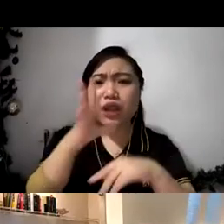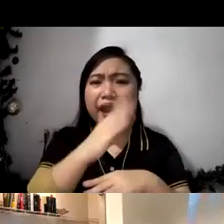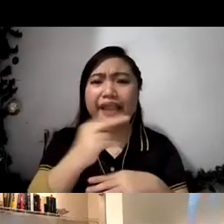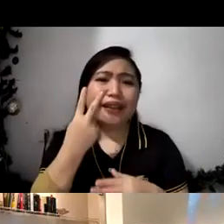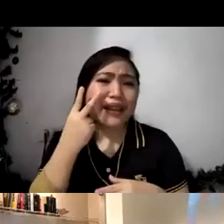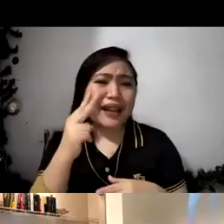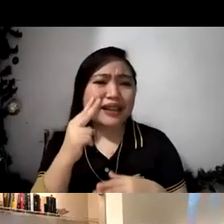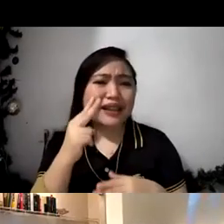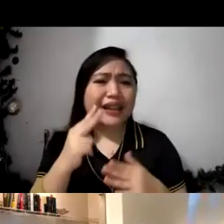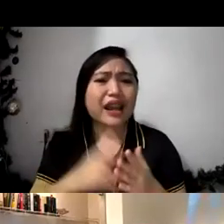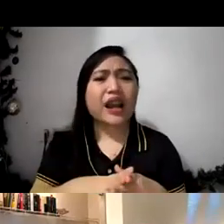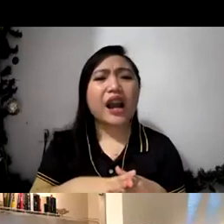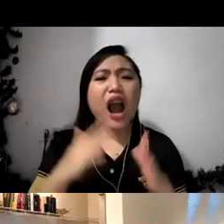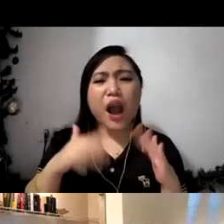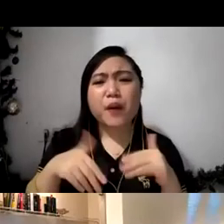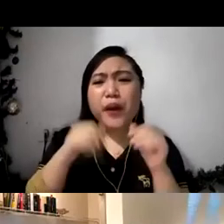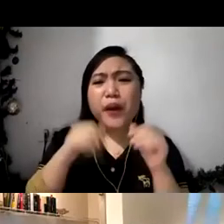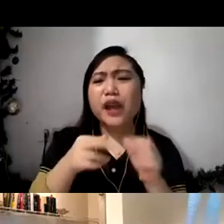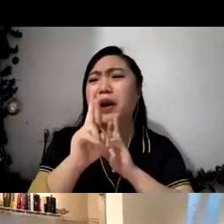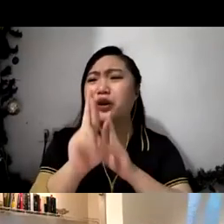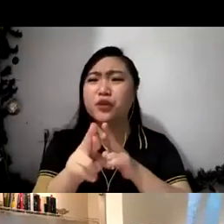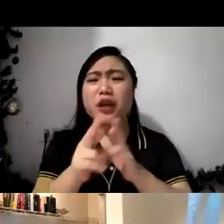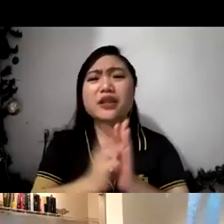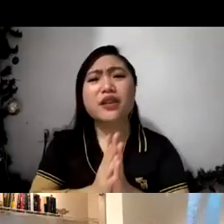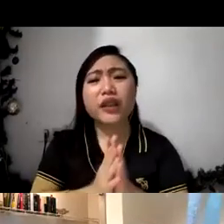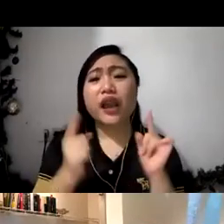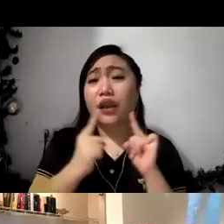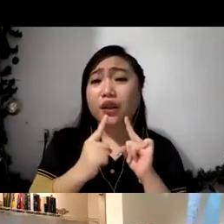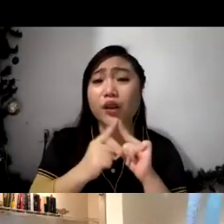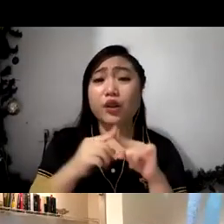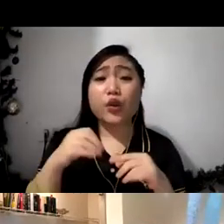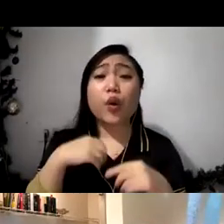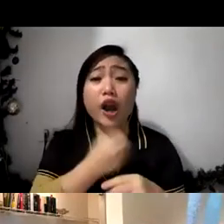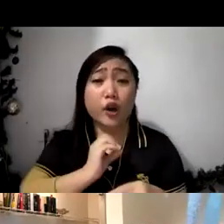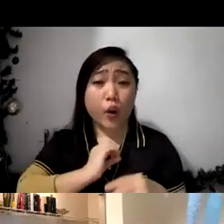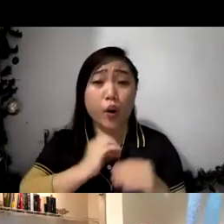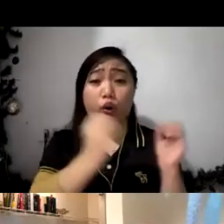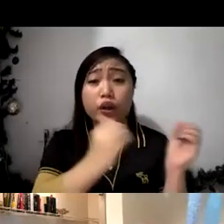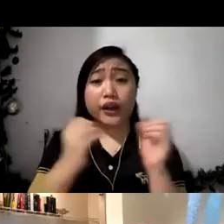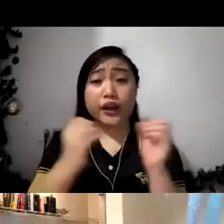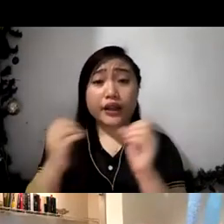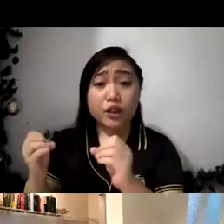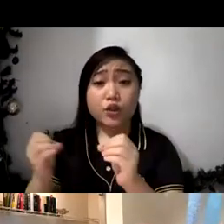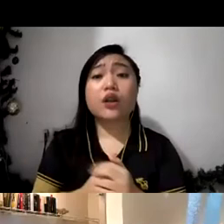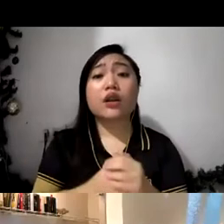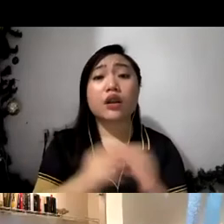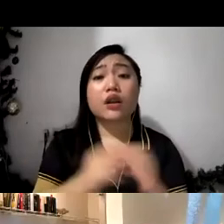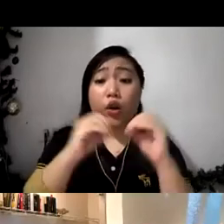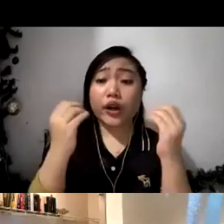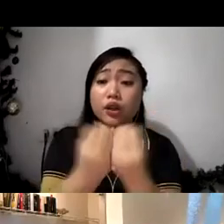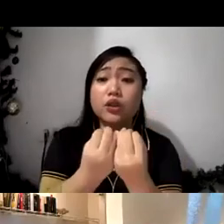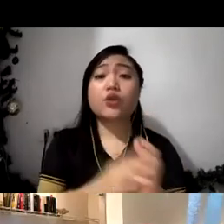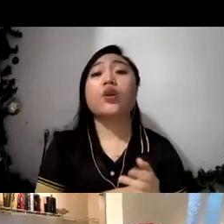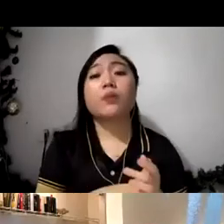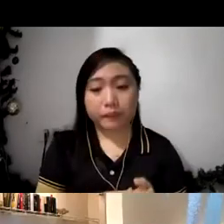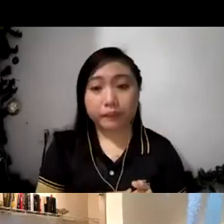can it be responsive in your own organizational procedures and processes, and at the minimum level sa